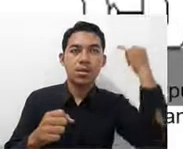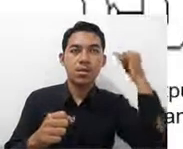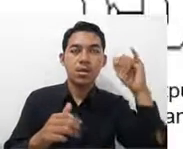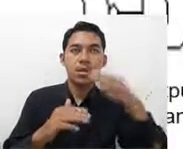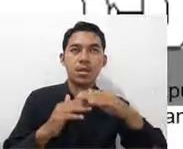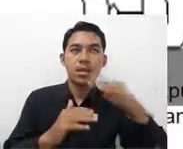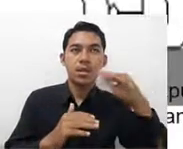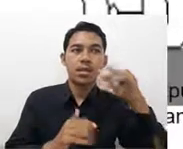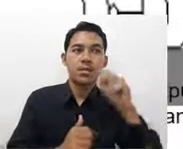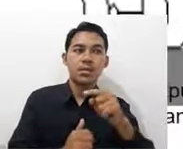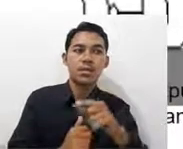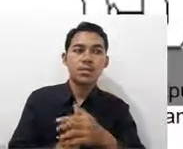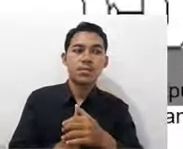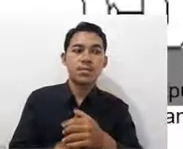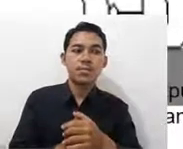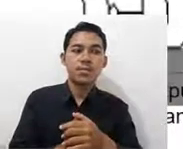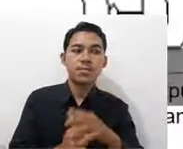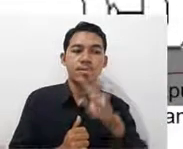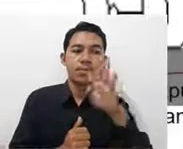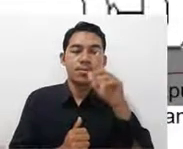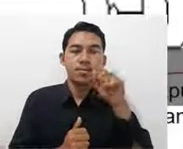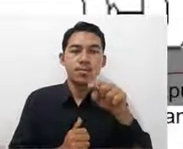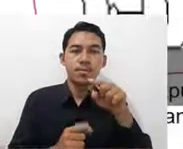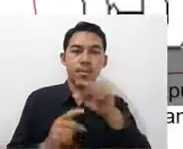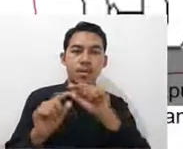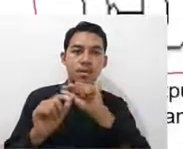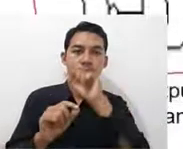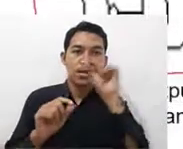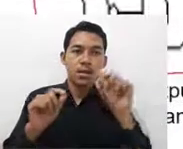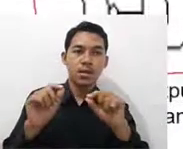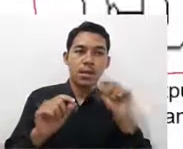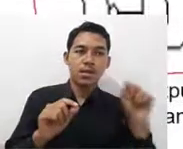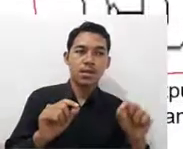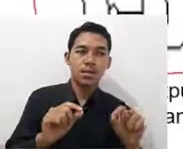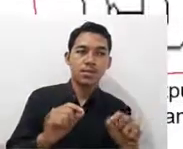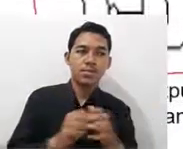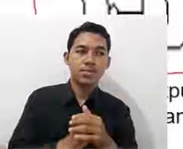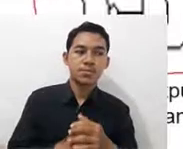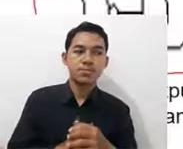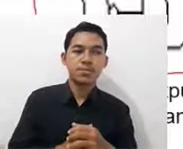ini. Ditentuin 4 part ini ya.